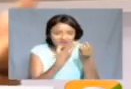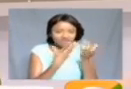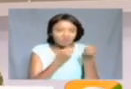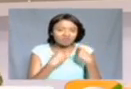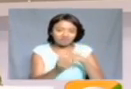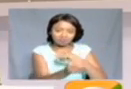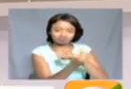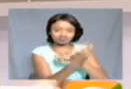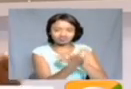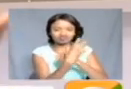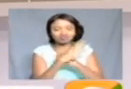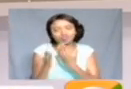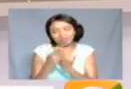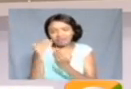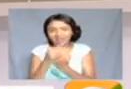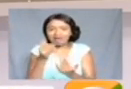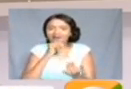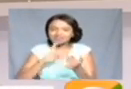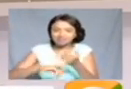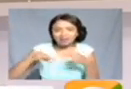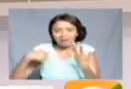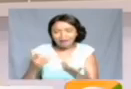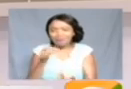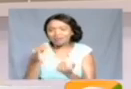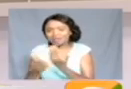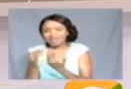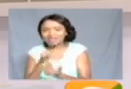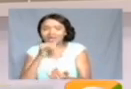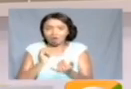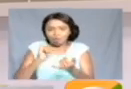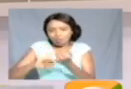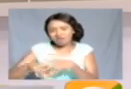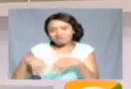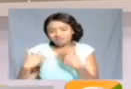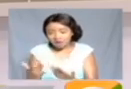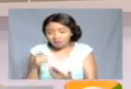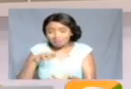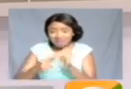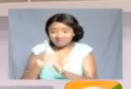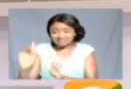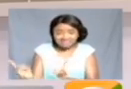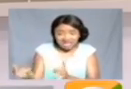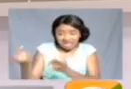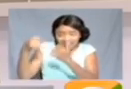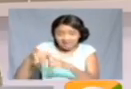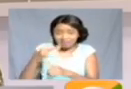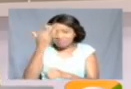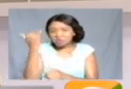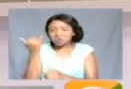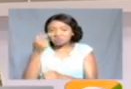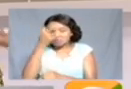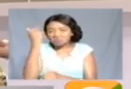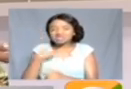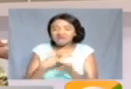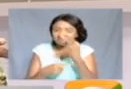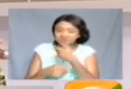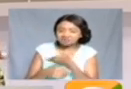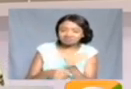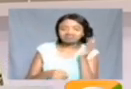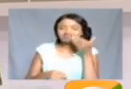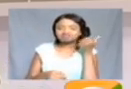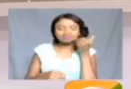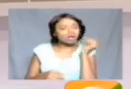mke jaribu umfanyie hivi. Sasa nyingine mtu anaweza kuja na mambo mapya si kwa sababu amejifundisha kutoka kwa mpango wa kando lakini amejifundisha